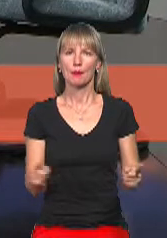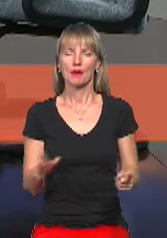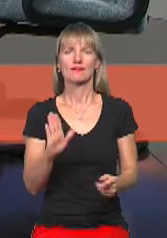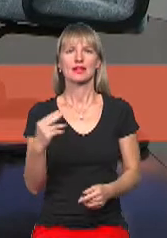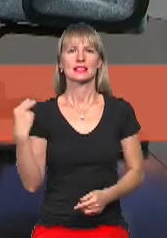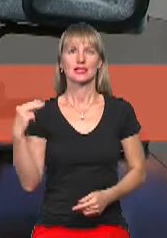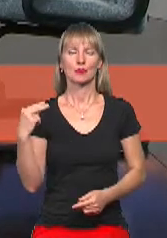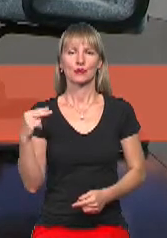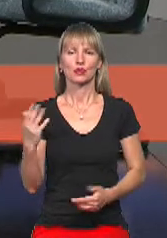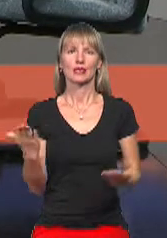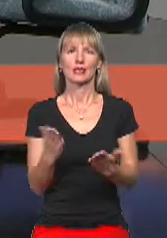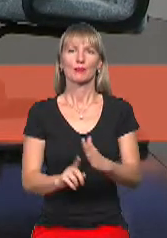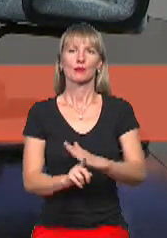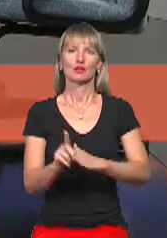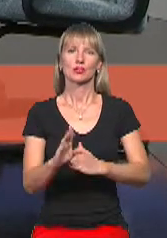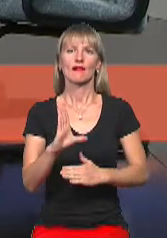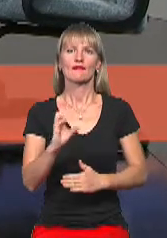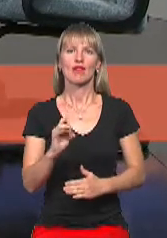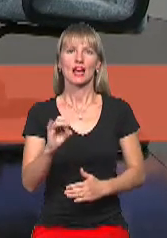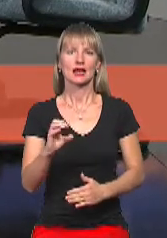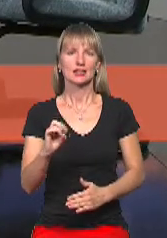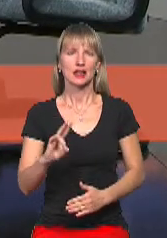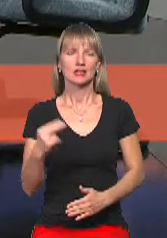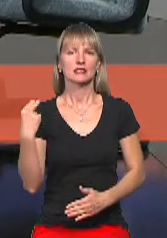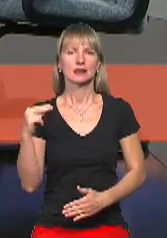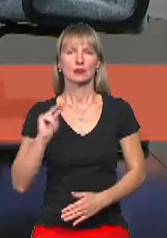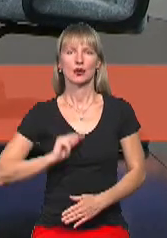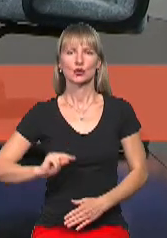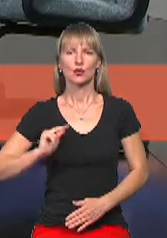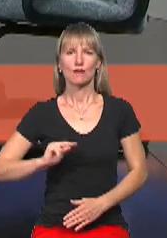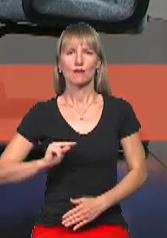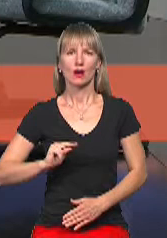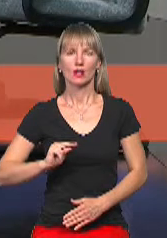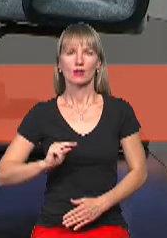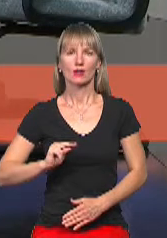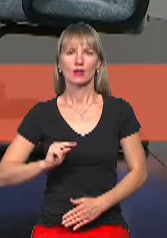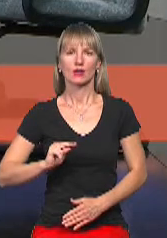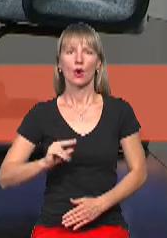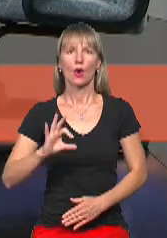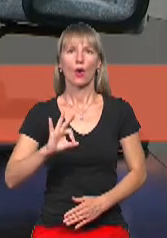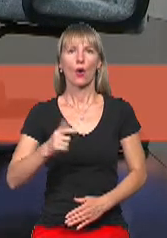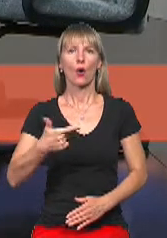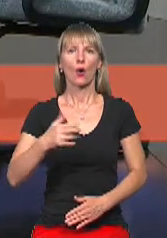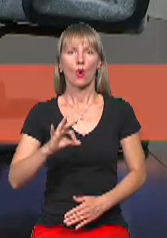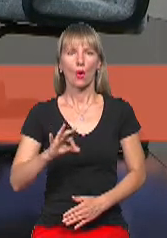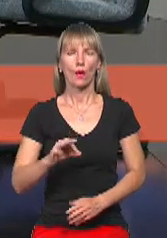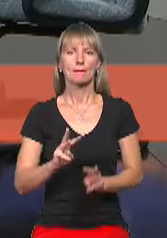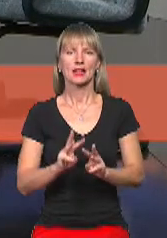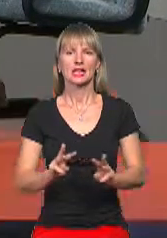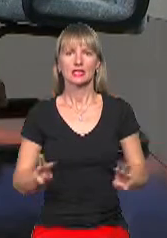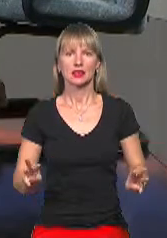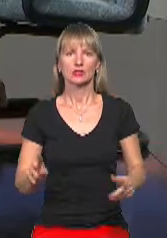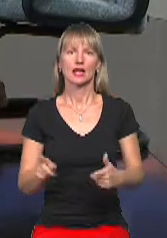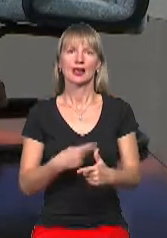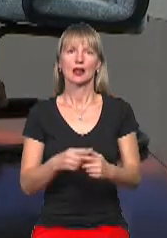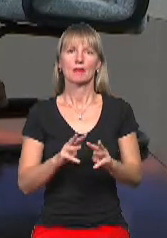Запоріжжі, вихідними, які починали вересень, в Запоріжжі працювало ОГО міністерство, чи міністерство